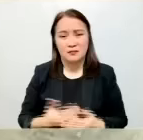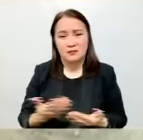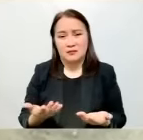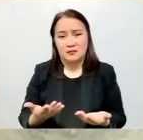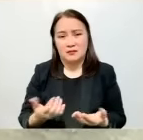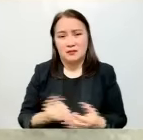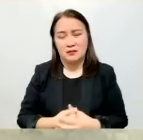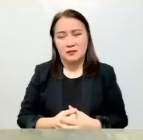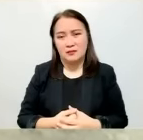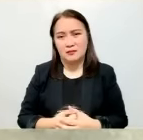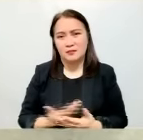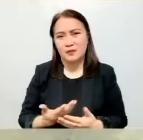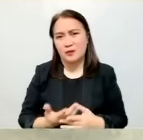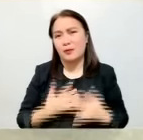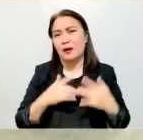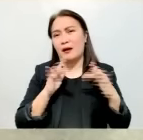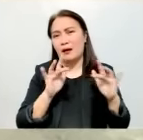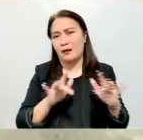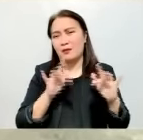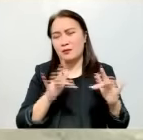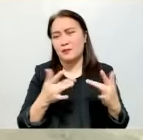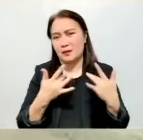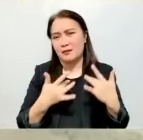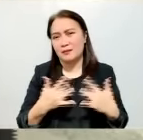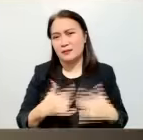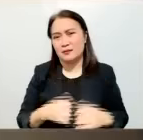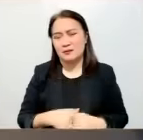Maawa naman sila sa tao. Hindi naman sila